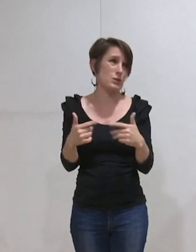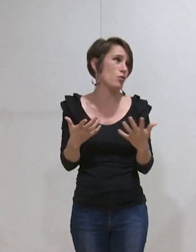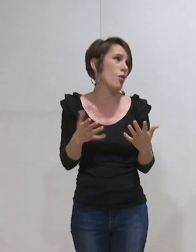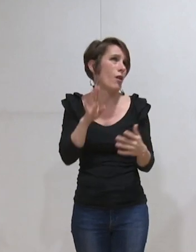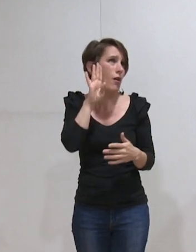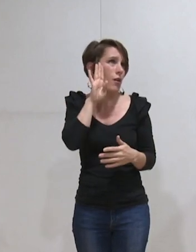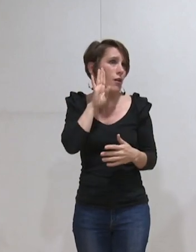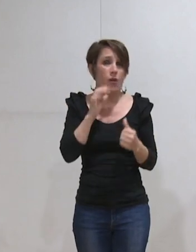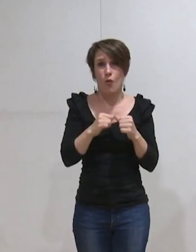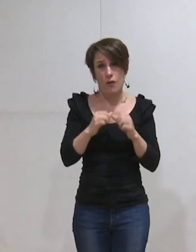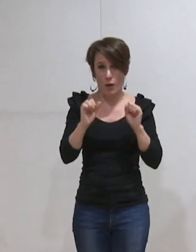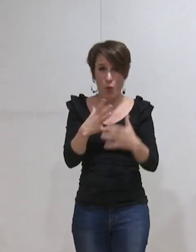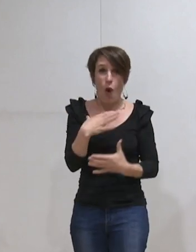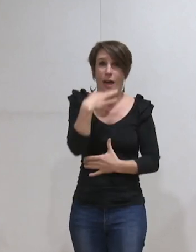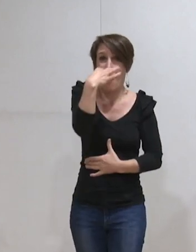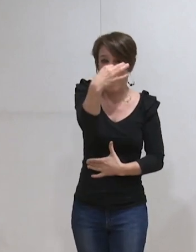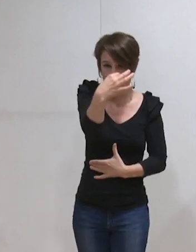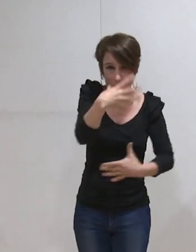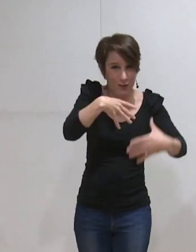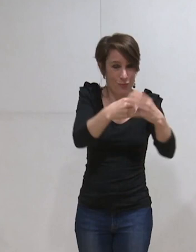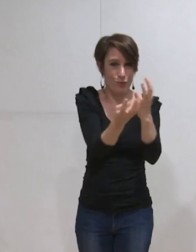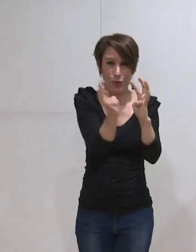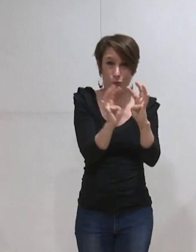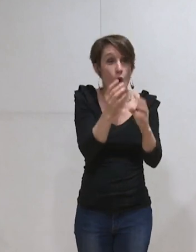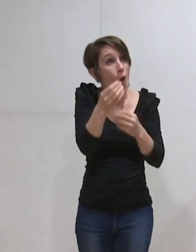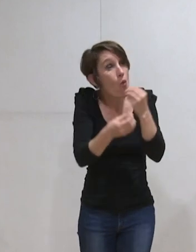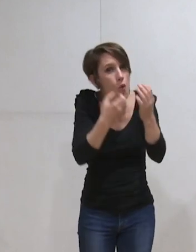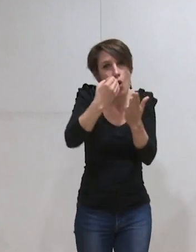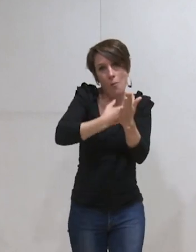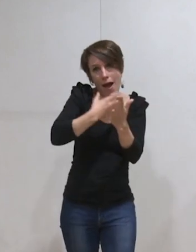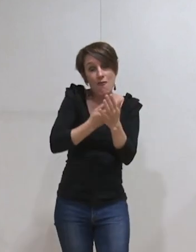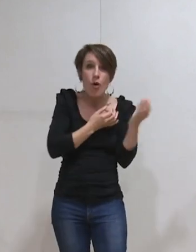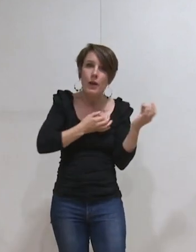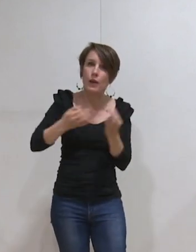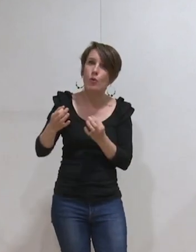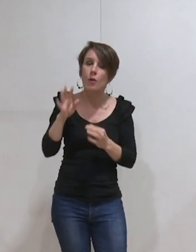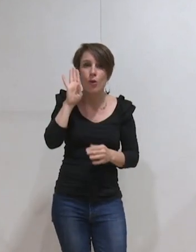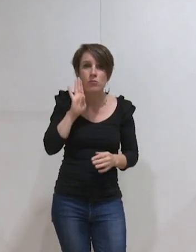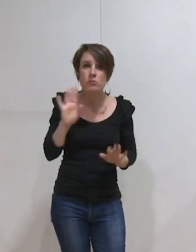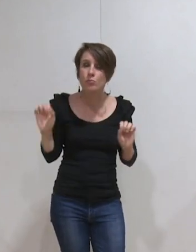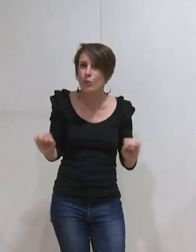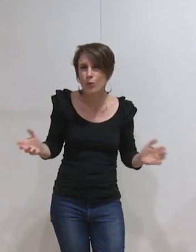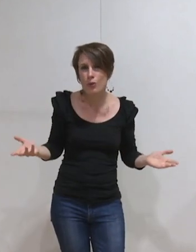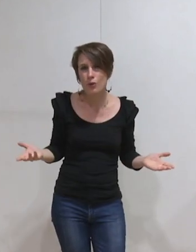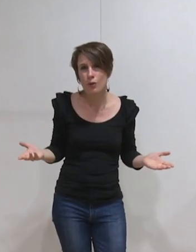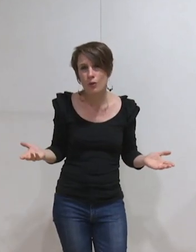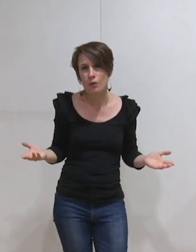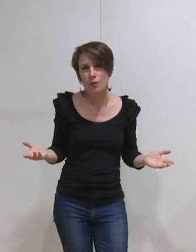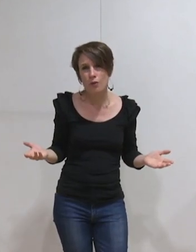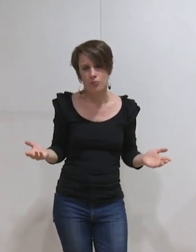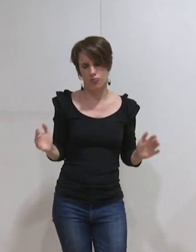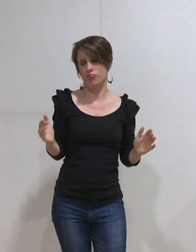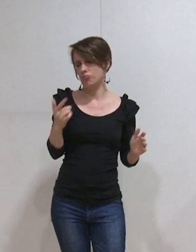rencontres soit de nous informer régulièrement de leur évolu pourtant avec un peu de bon